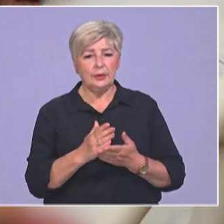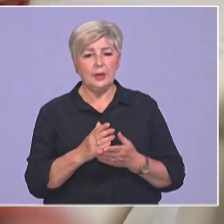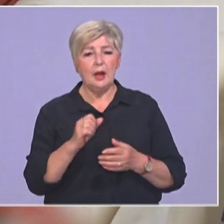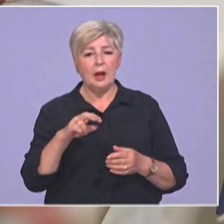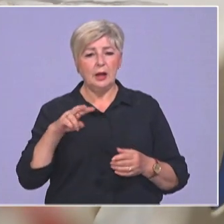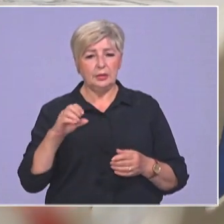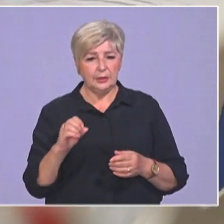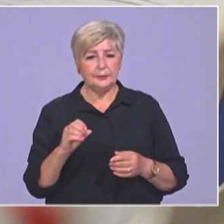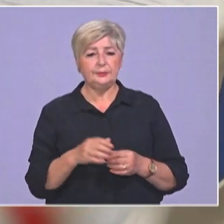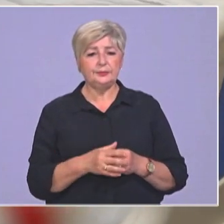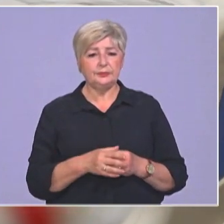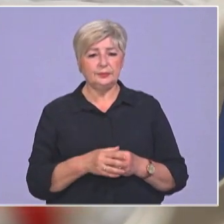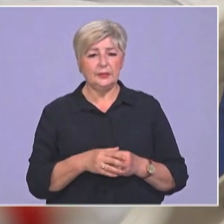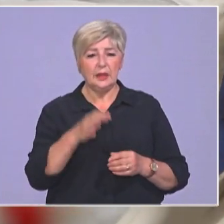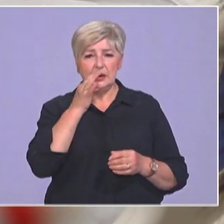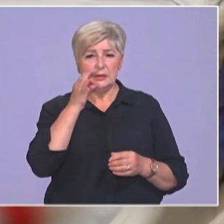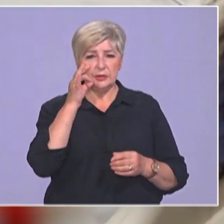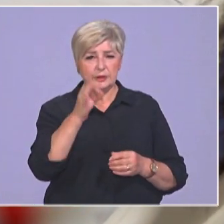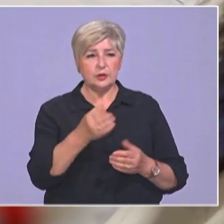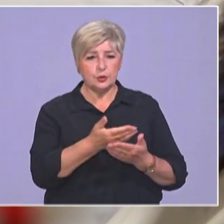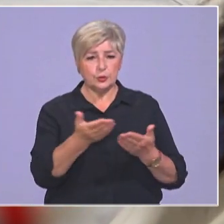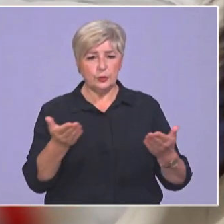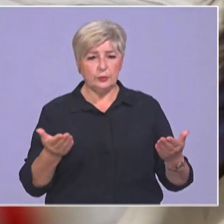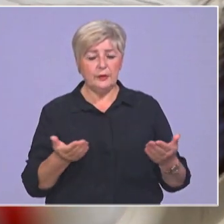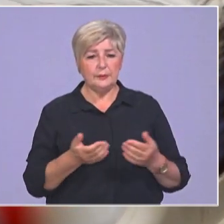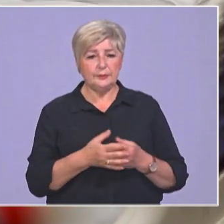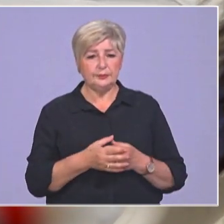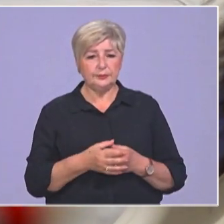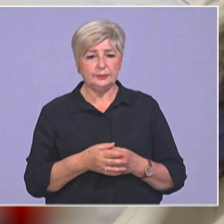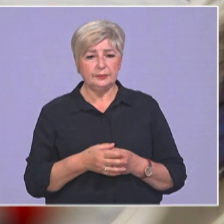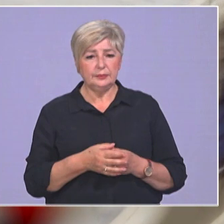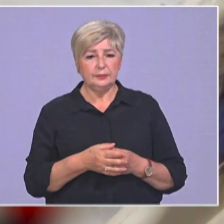Але ж, скажу вам, де.